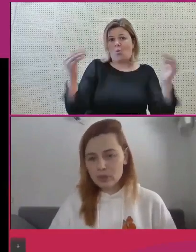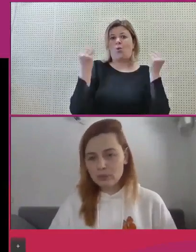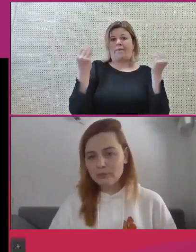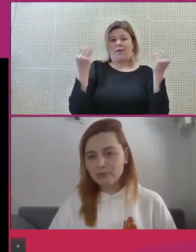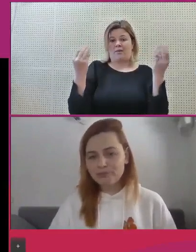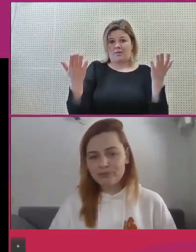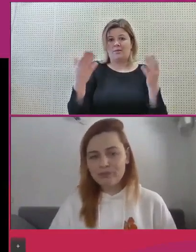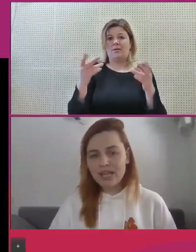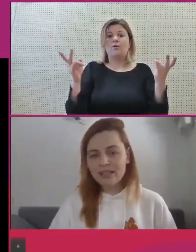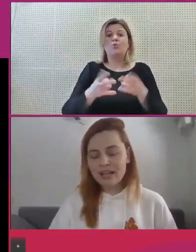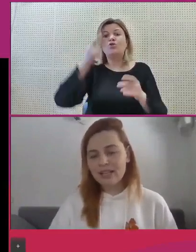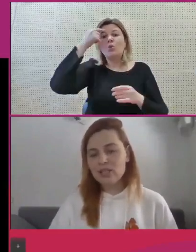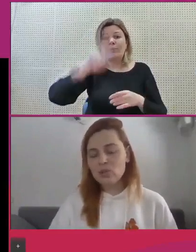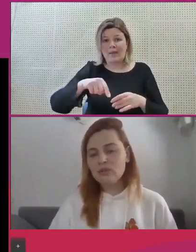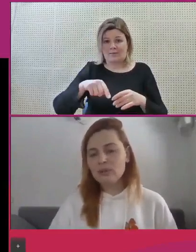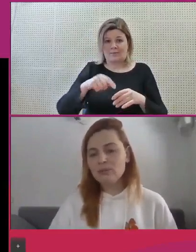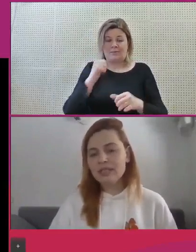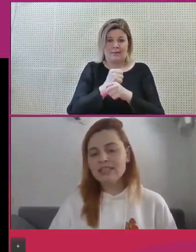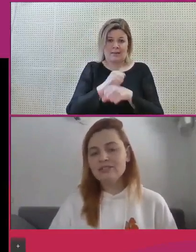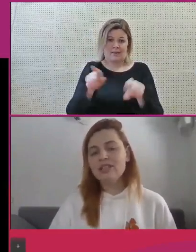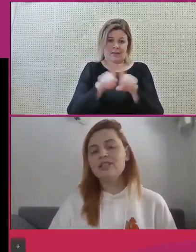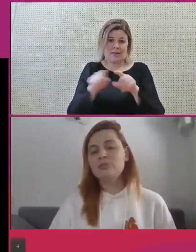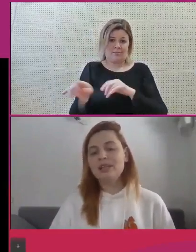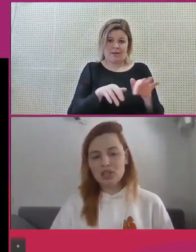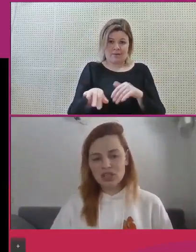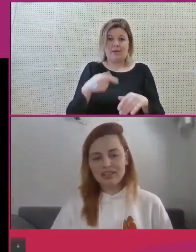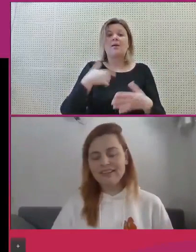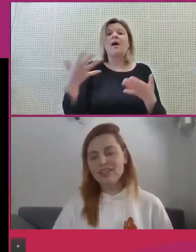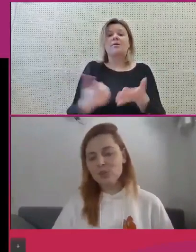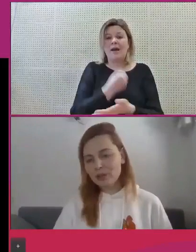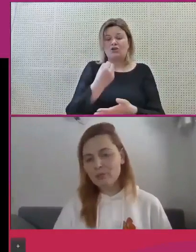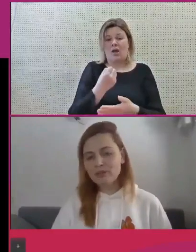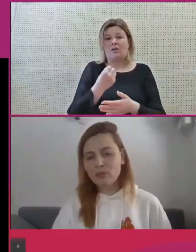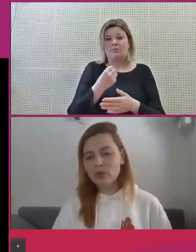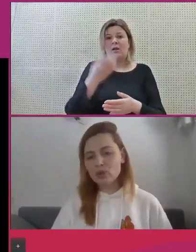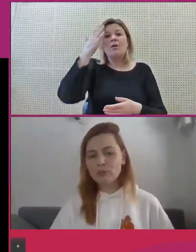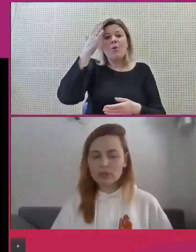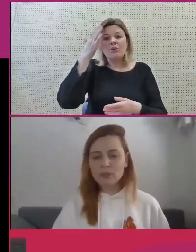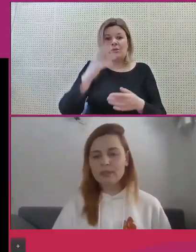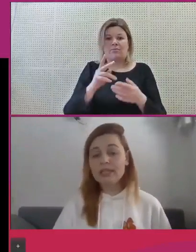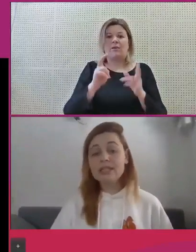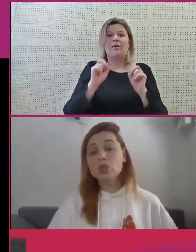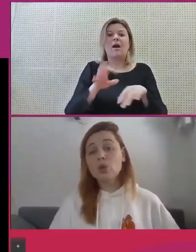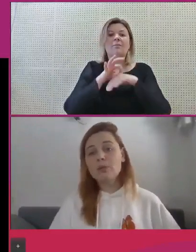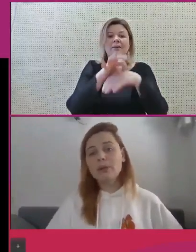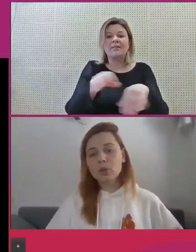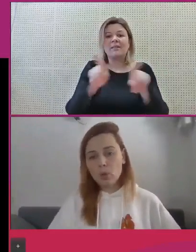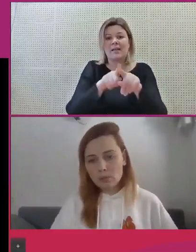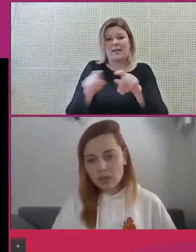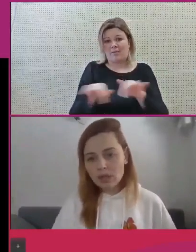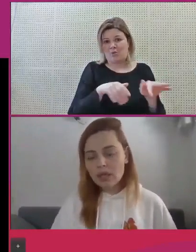другие способы, как реализовывать мероприятия и выглядеть приличненько, и чтобы было портфолио, чтобы было чем поделиться,